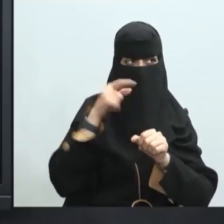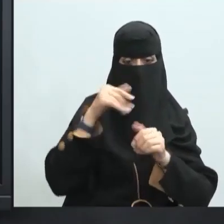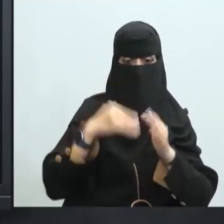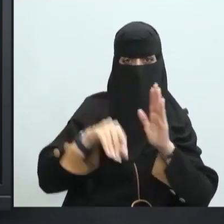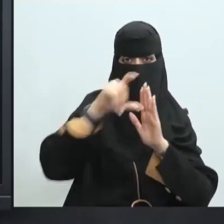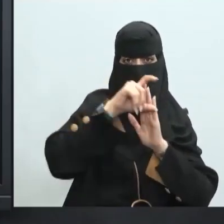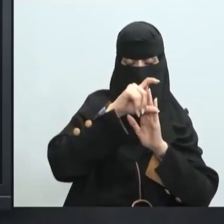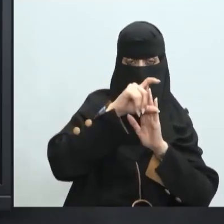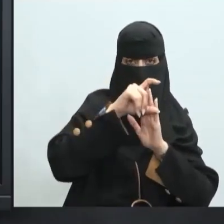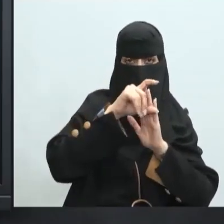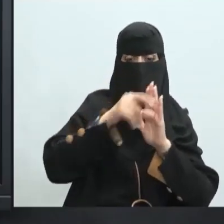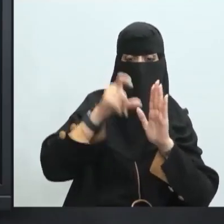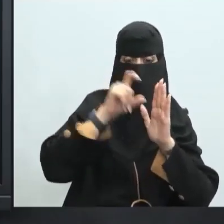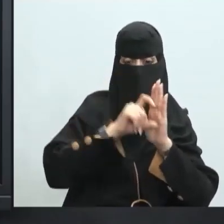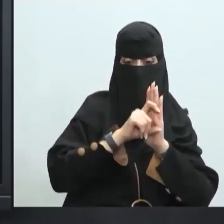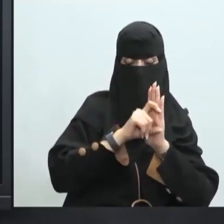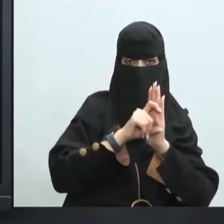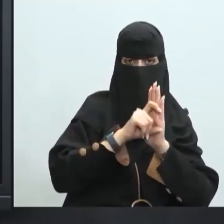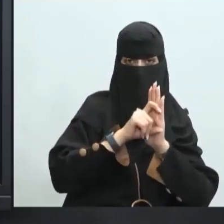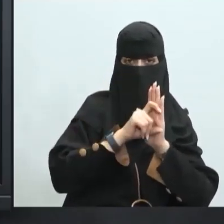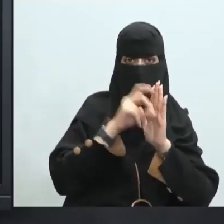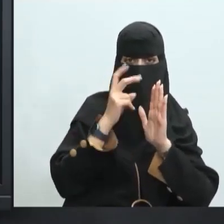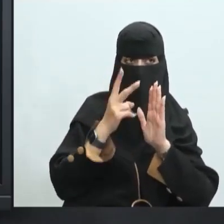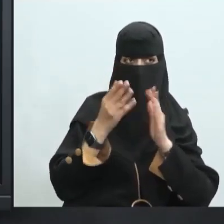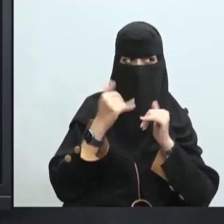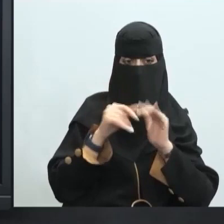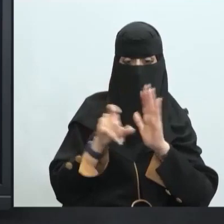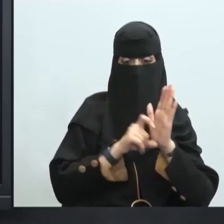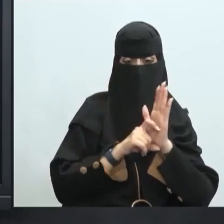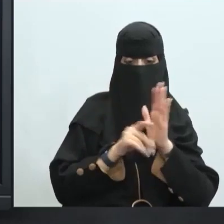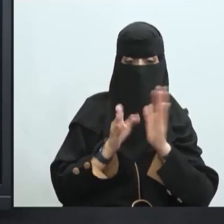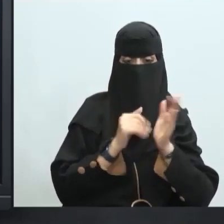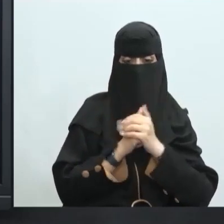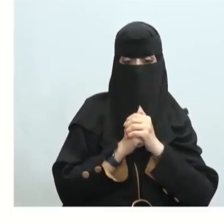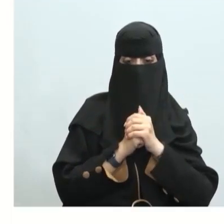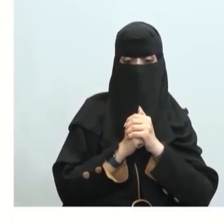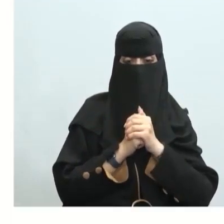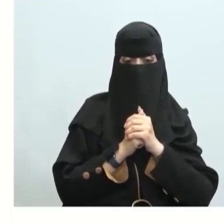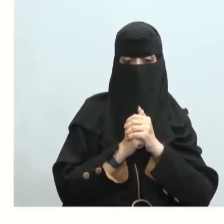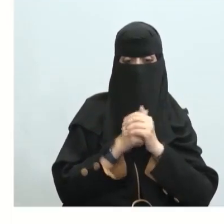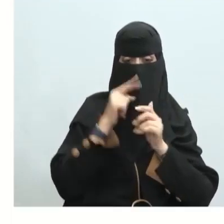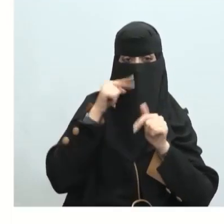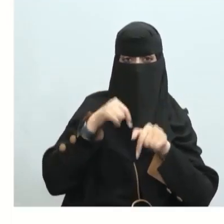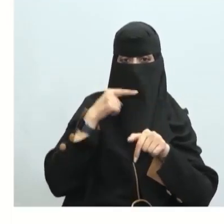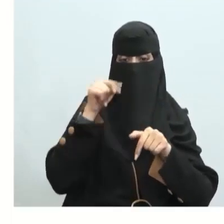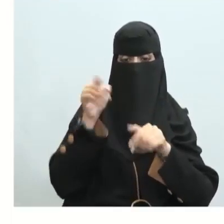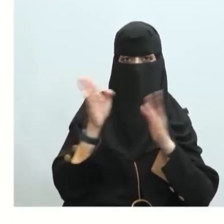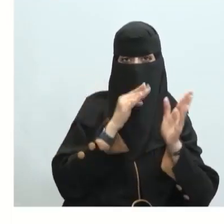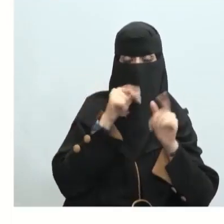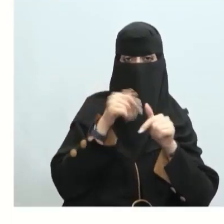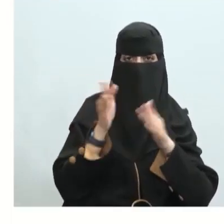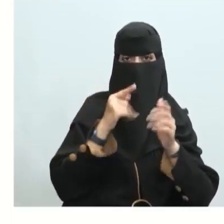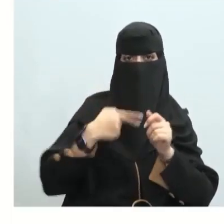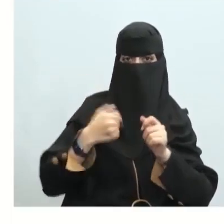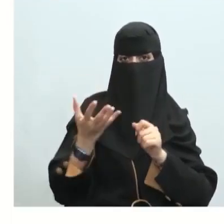المقدمه عنوان الورقه الاولى شبكات التواصل مميزات وعيوب ثم بعد ذلك الاسماء الزملاء المكلفين ستاتي